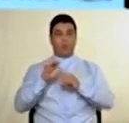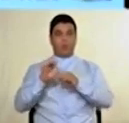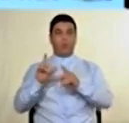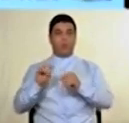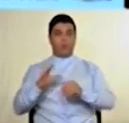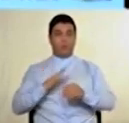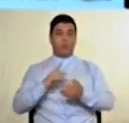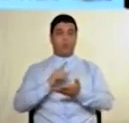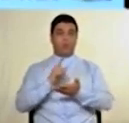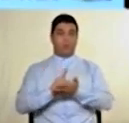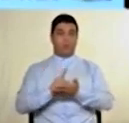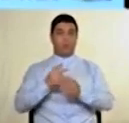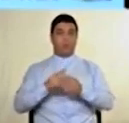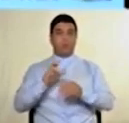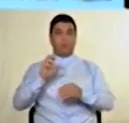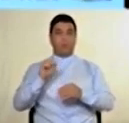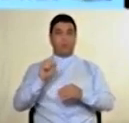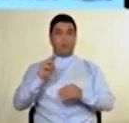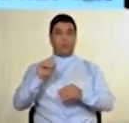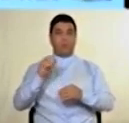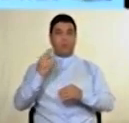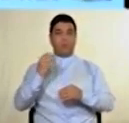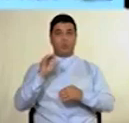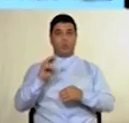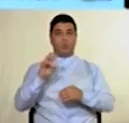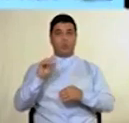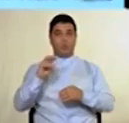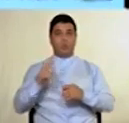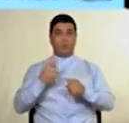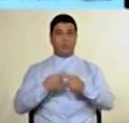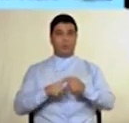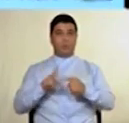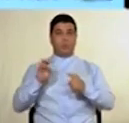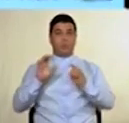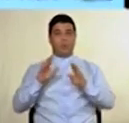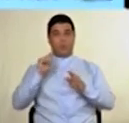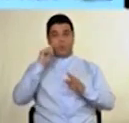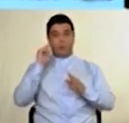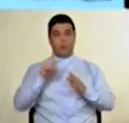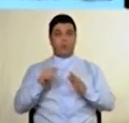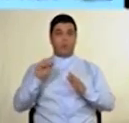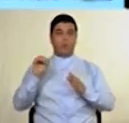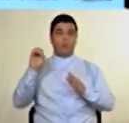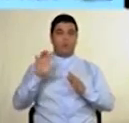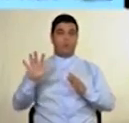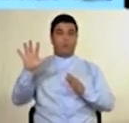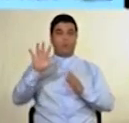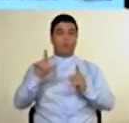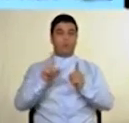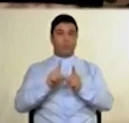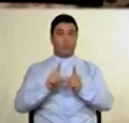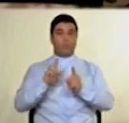ekan. Albatta, Badoxshon lali nafaqat Xitoyga, balki demak uzoq Yevropa mamlakatlariga